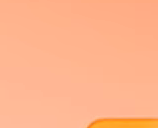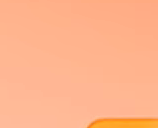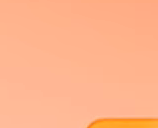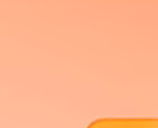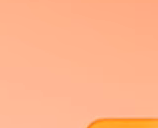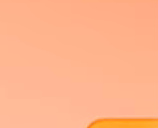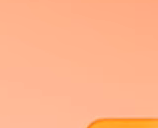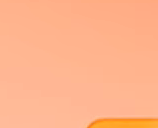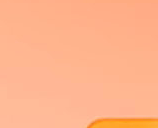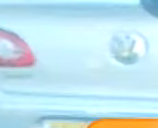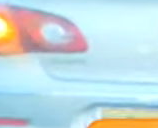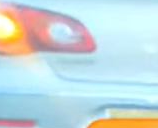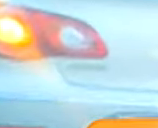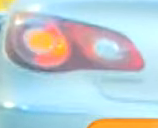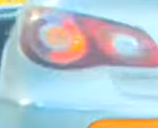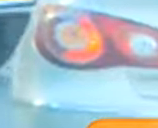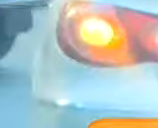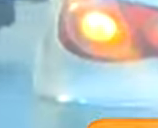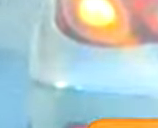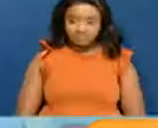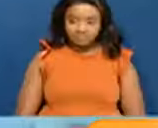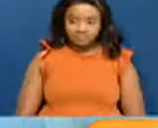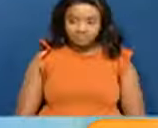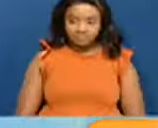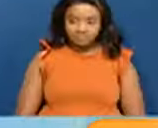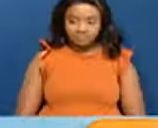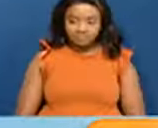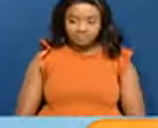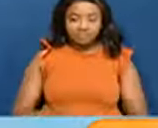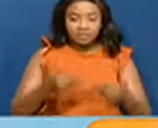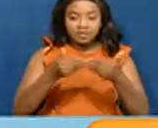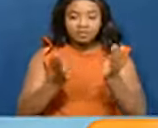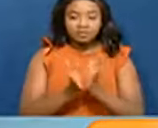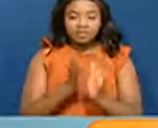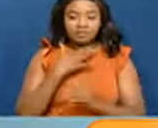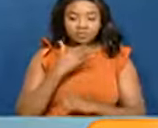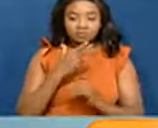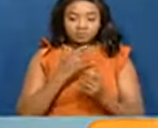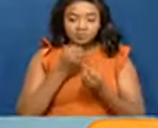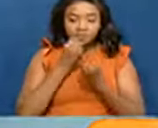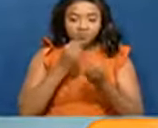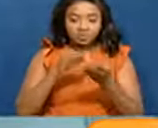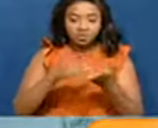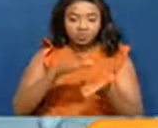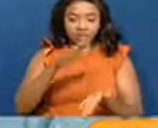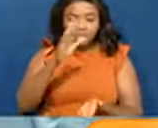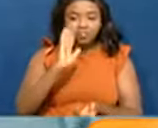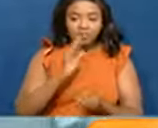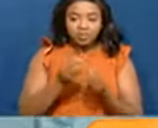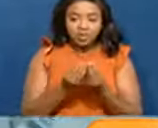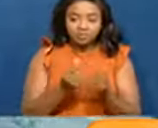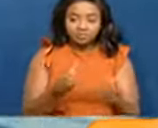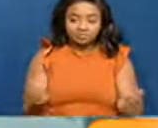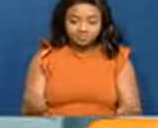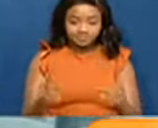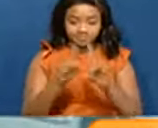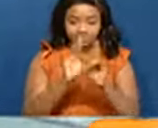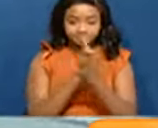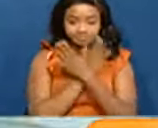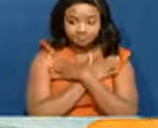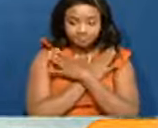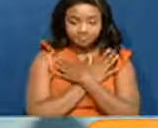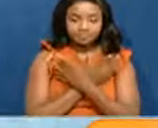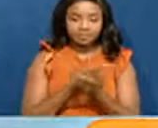yake iliomba nafasi ya kuomboleza kifo chake cha ghafla, imesema itatoa taarifa zaidi baadaye. Na marafiki na wanahabari